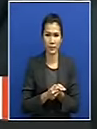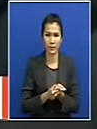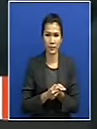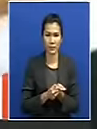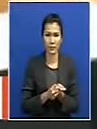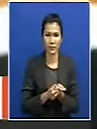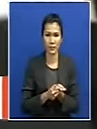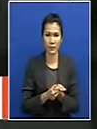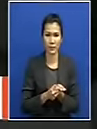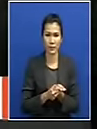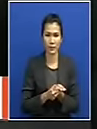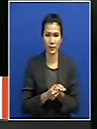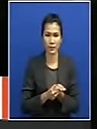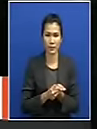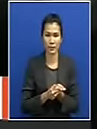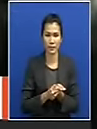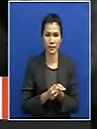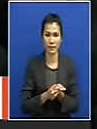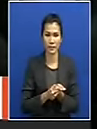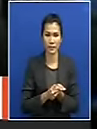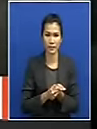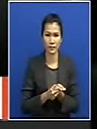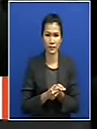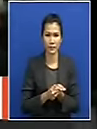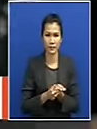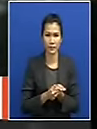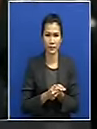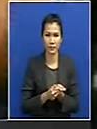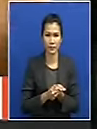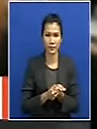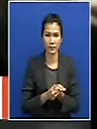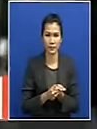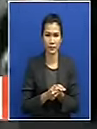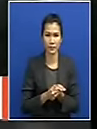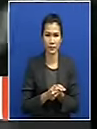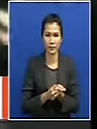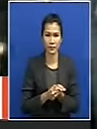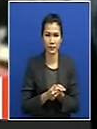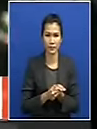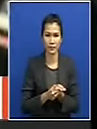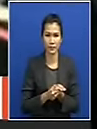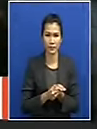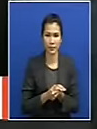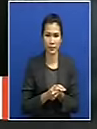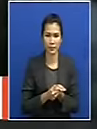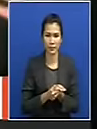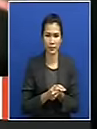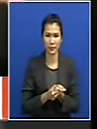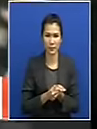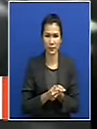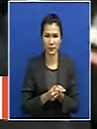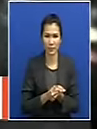พี่แอนไม่เอาเหรอไม่เอาพี่แอนไม่เอาเป็นไงบ้าง ครับพี่